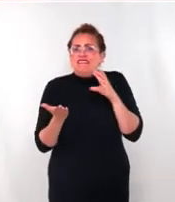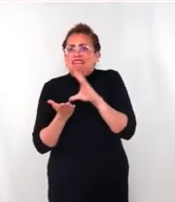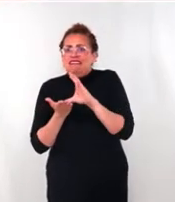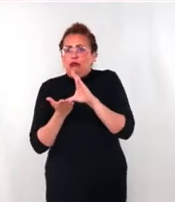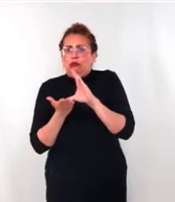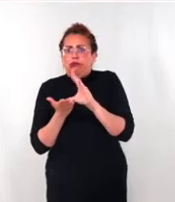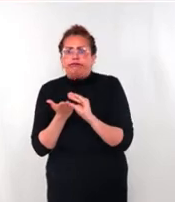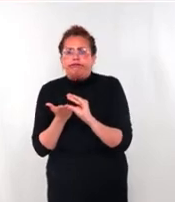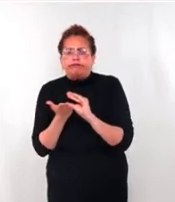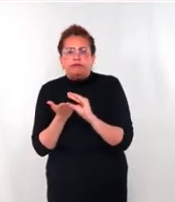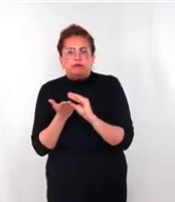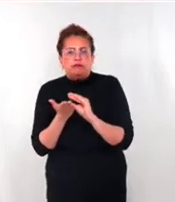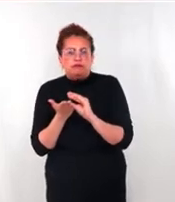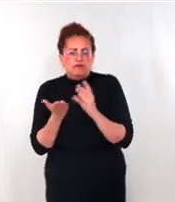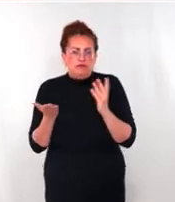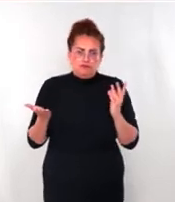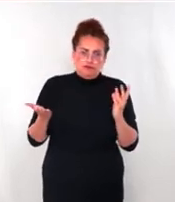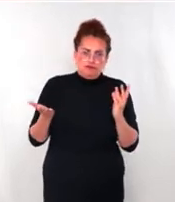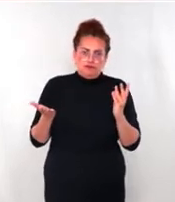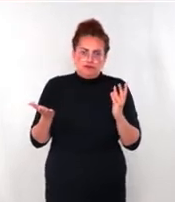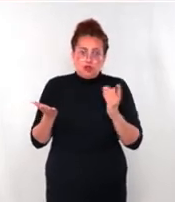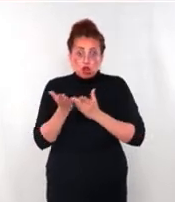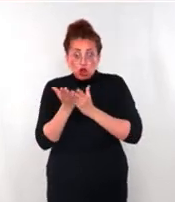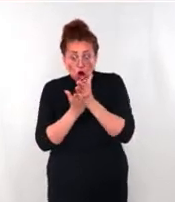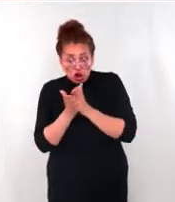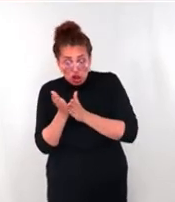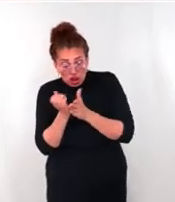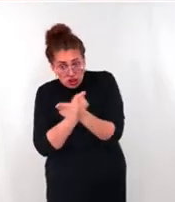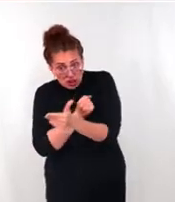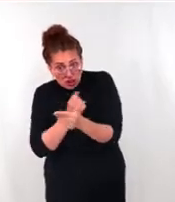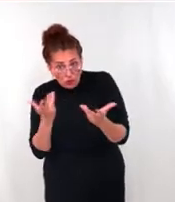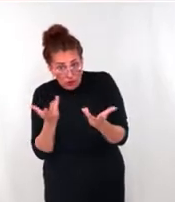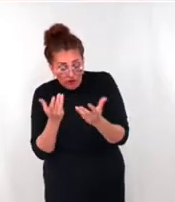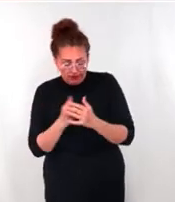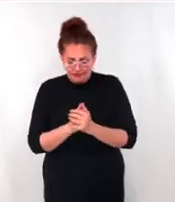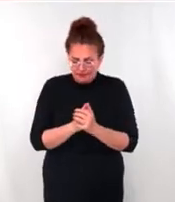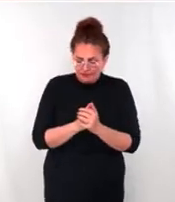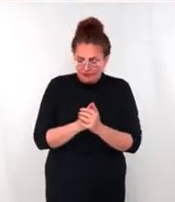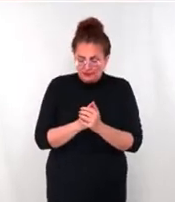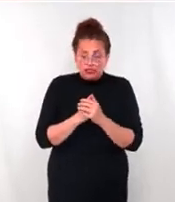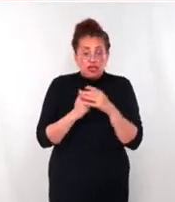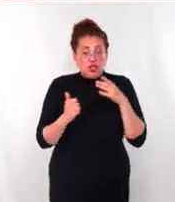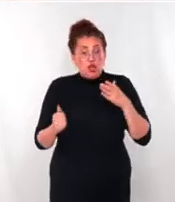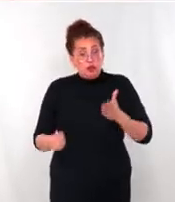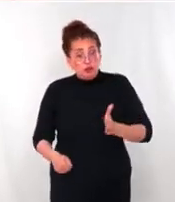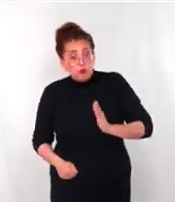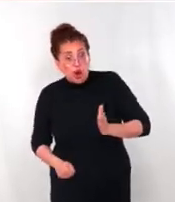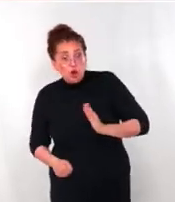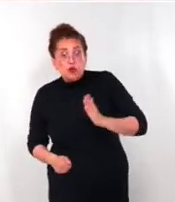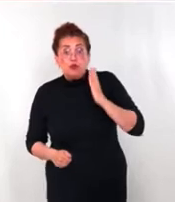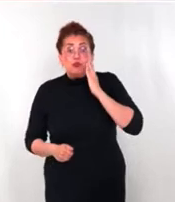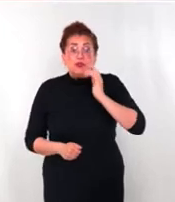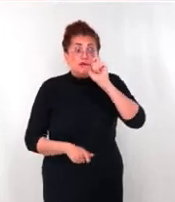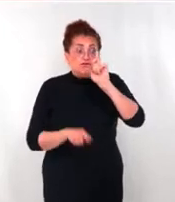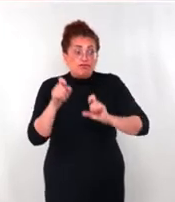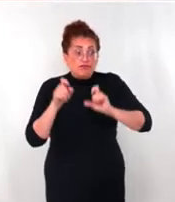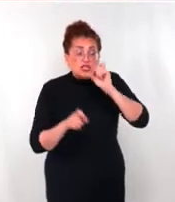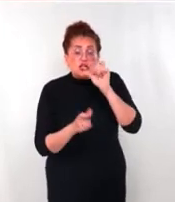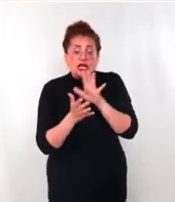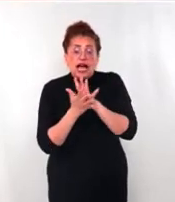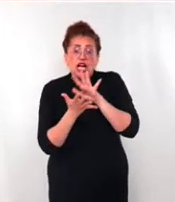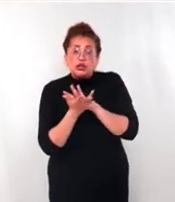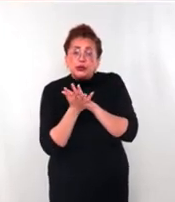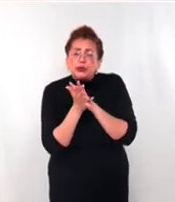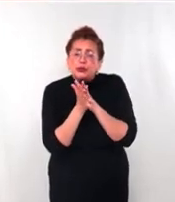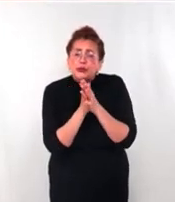parle? On parle du fait qu'à Bordeaux, nous ne pourrons pas accueillir les publics vieillissants en perte